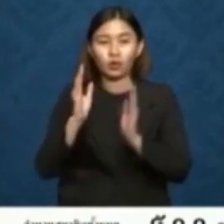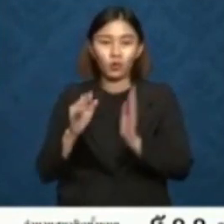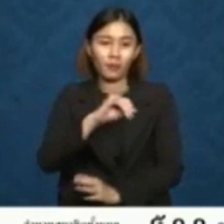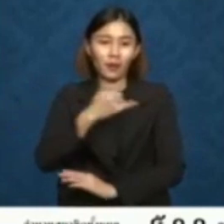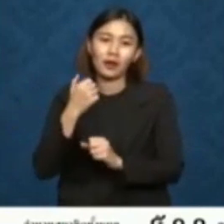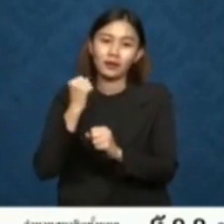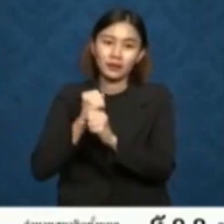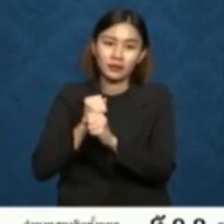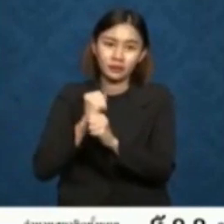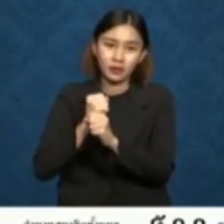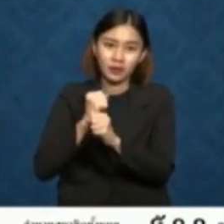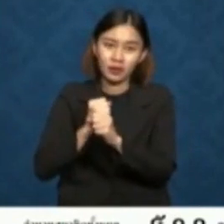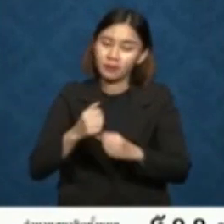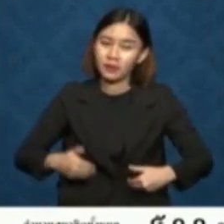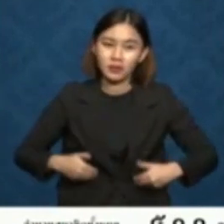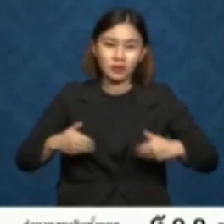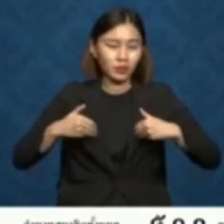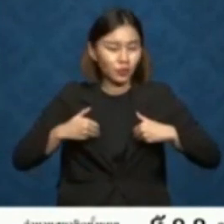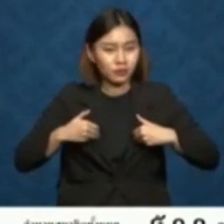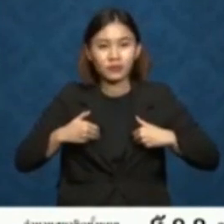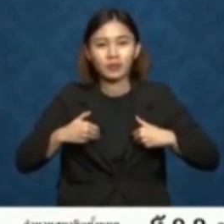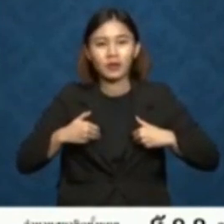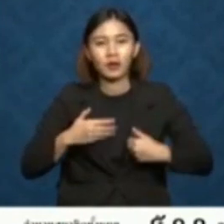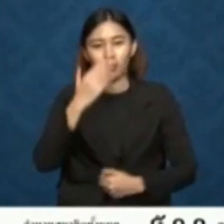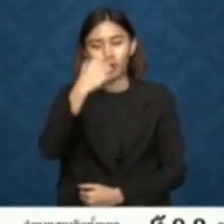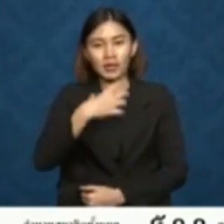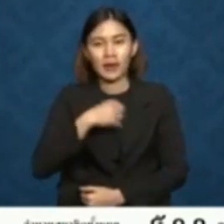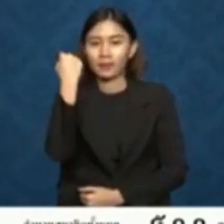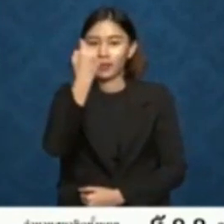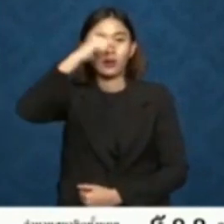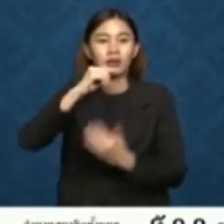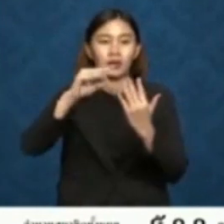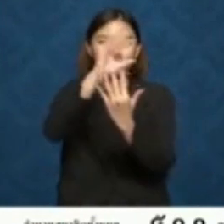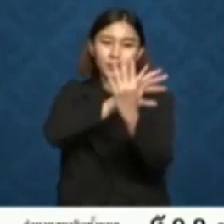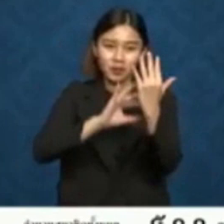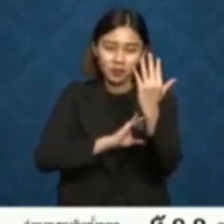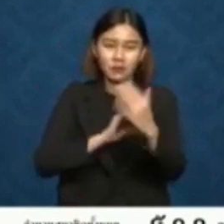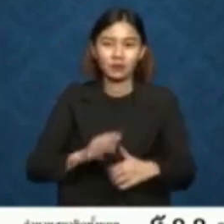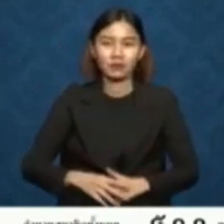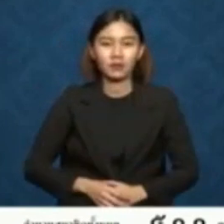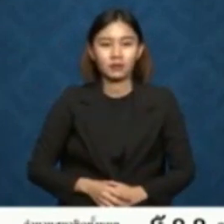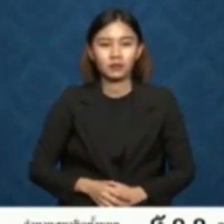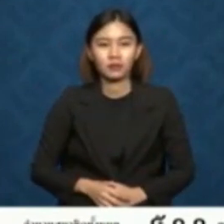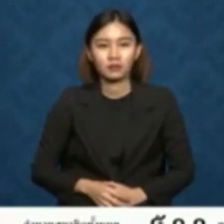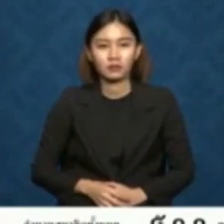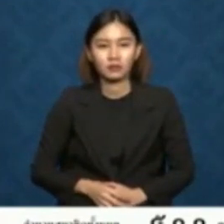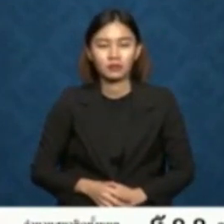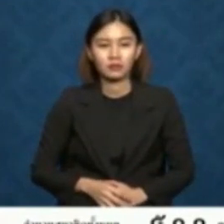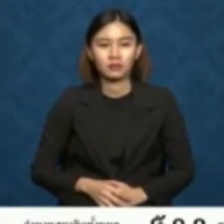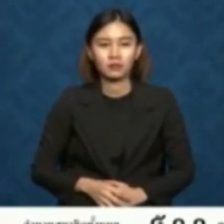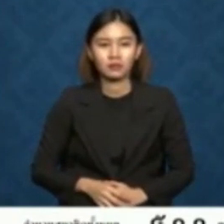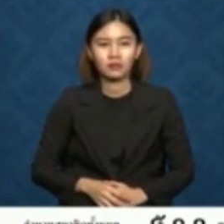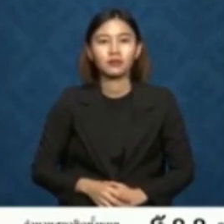ะครับคนต่างชาติบางคนเนี่ยเขาทำงานกันนะครับเกือบทั้งชีวิตเพื่อที่จะได้มาเที่ยวเมืองไ